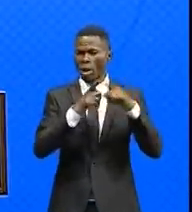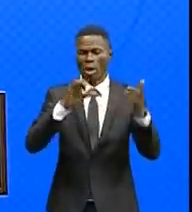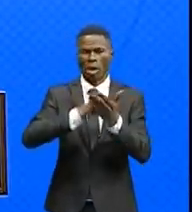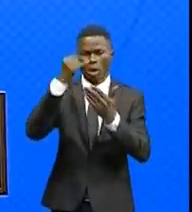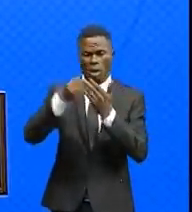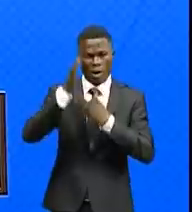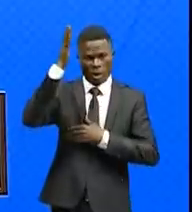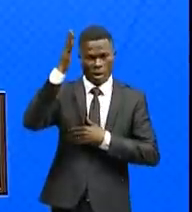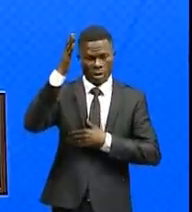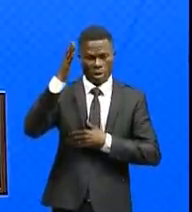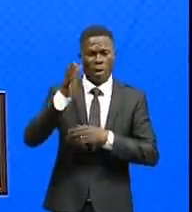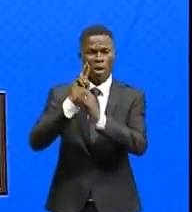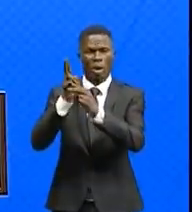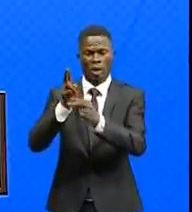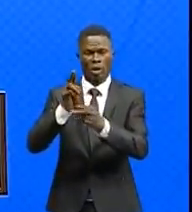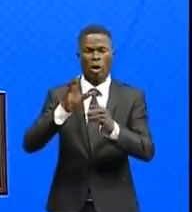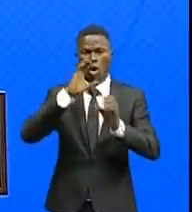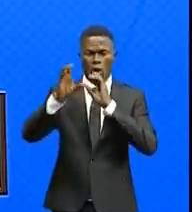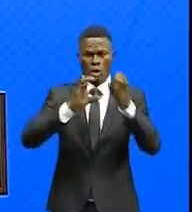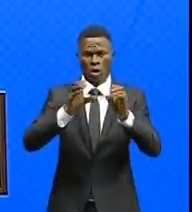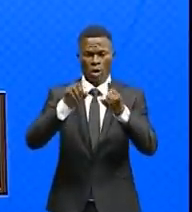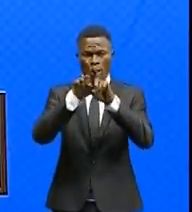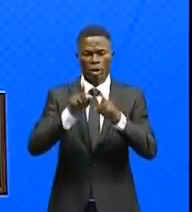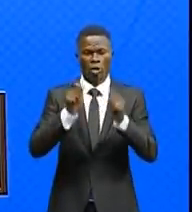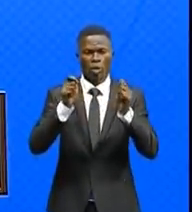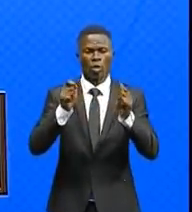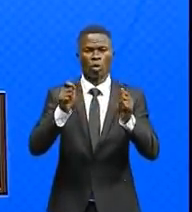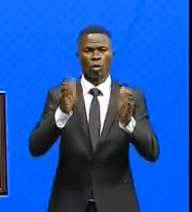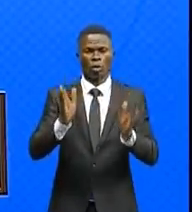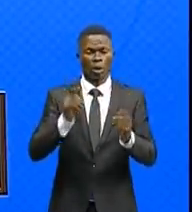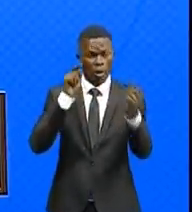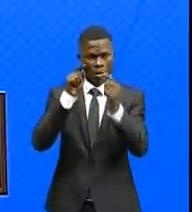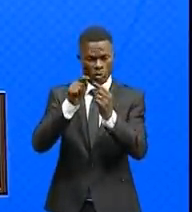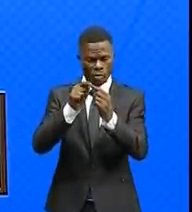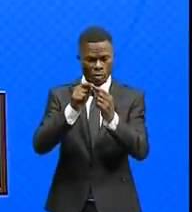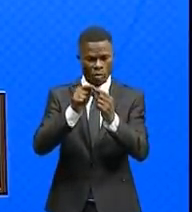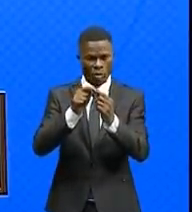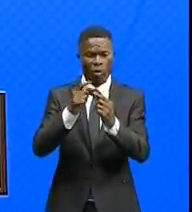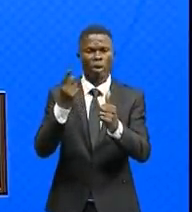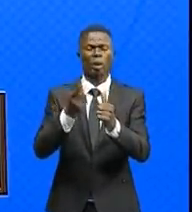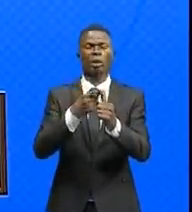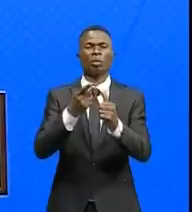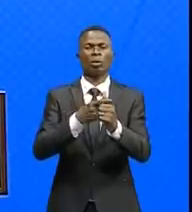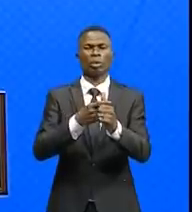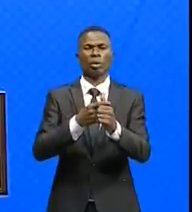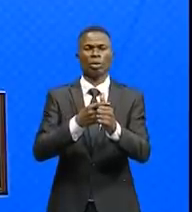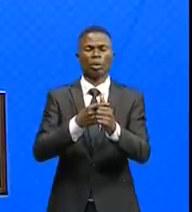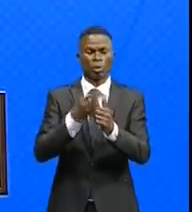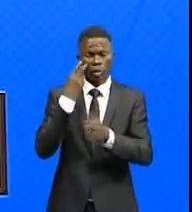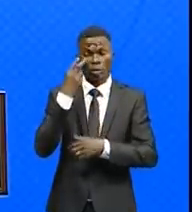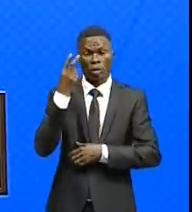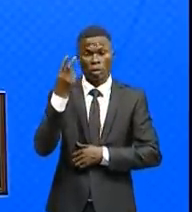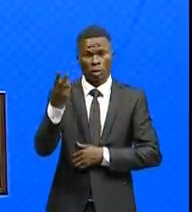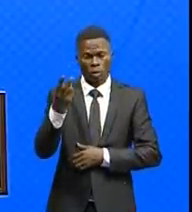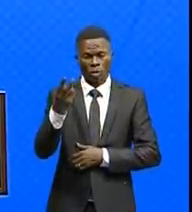tenue prochaine des États généraux de la communication et médias. L'objectif poursuivi est notamment de jeter un